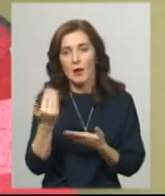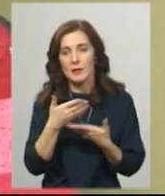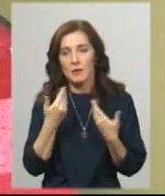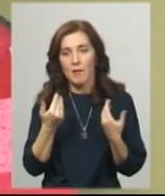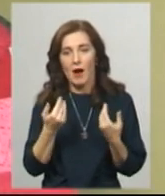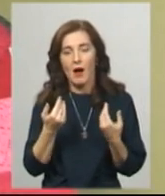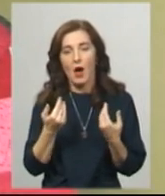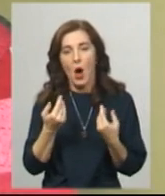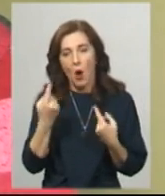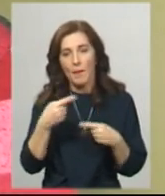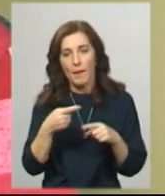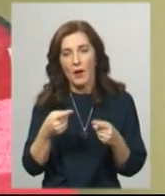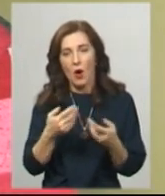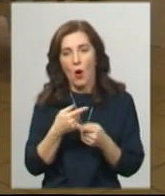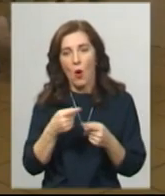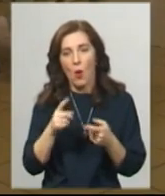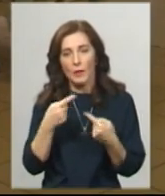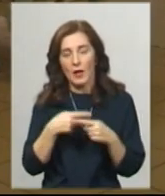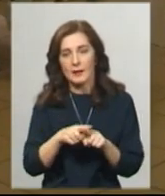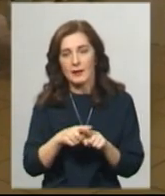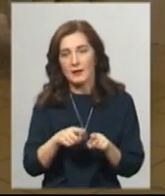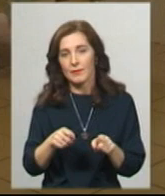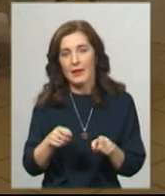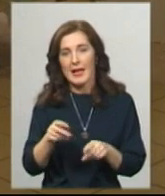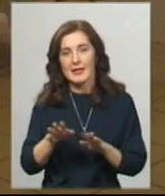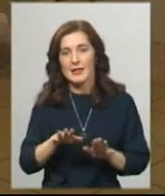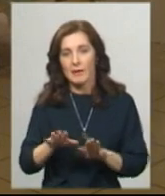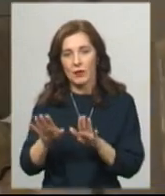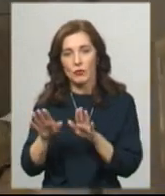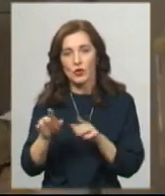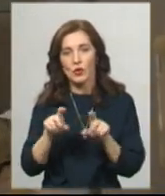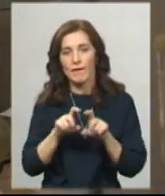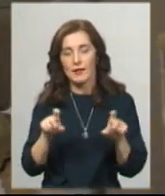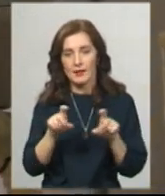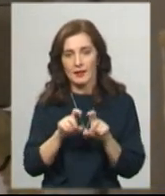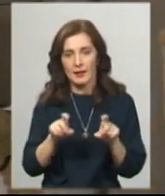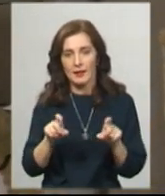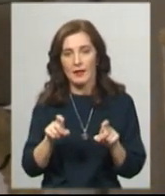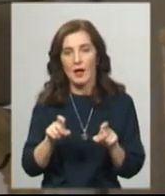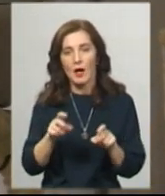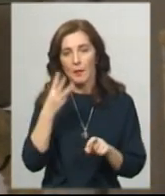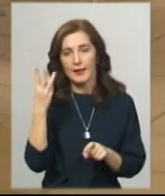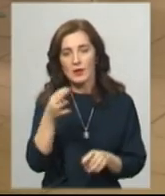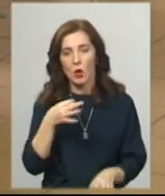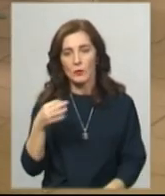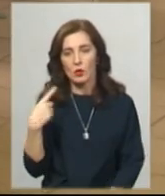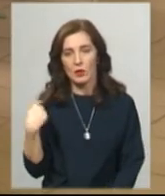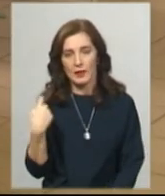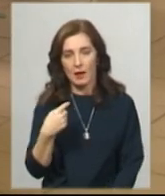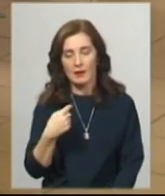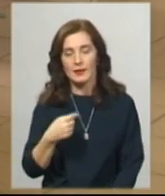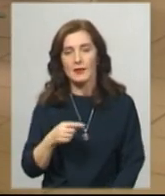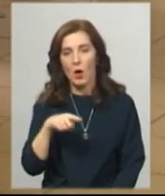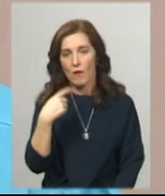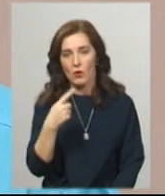обладнання, немає таких лікарів, як і в області. Завідуючи відділення анестезіології та інтенсивної терапії Хмельницької обласної лікарні Костянтин